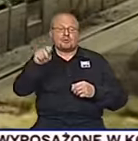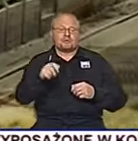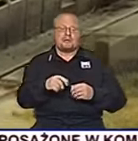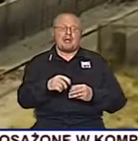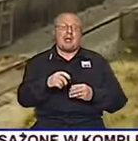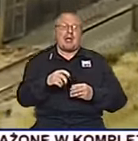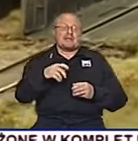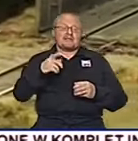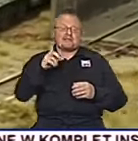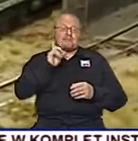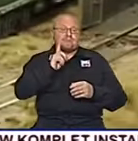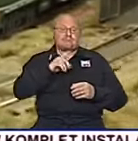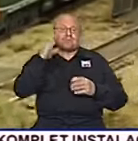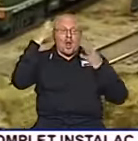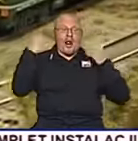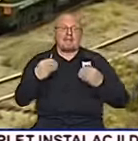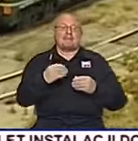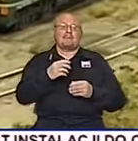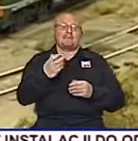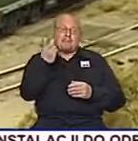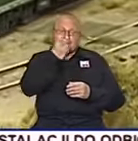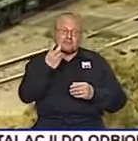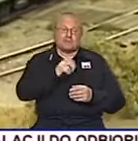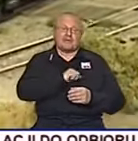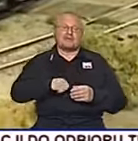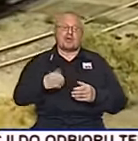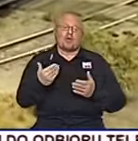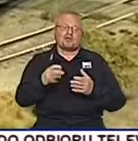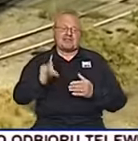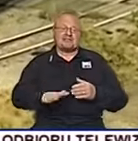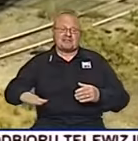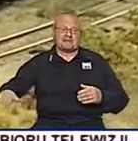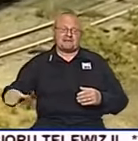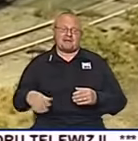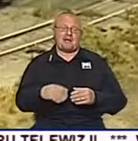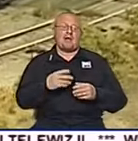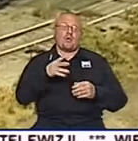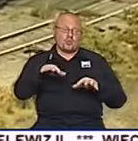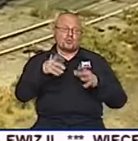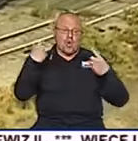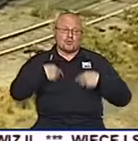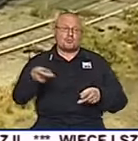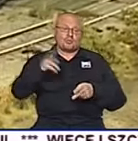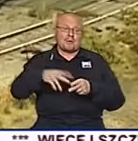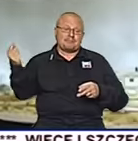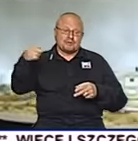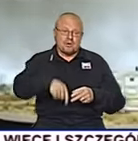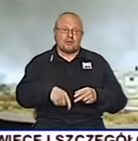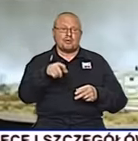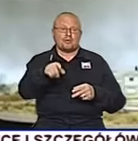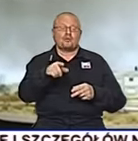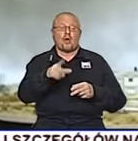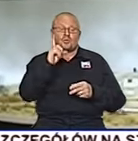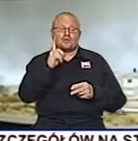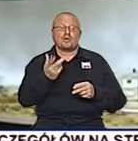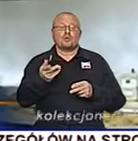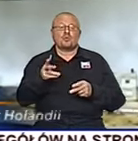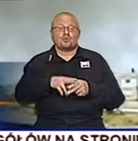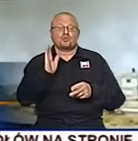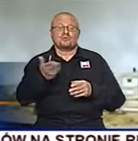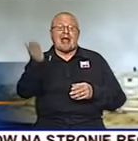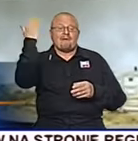modelarstwem od dzieciństwa. Większość zwiedzających takie imprezy to osoby, które już siedzą w tym hobby. Ale oczywiście przychodzą też